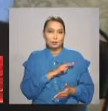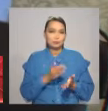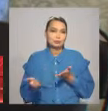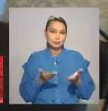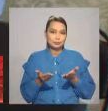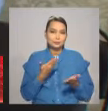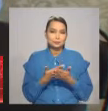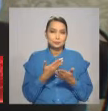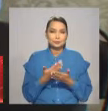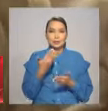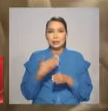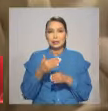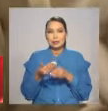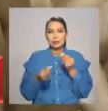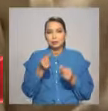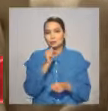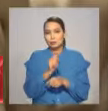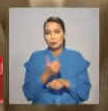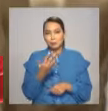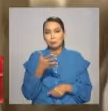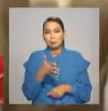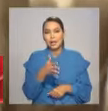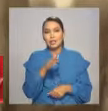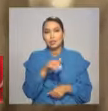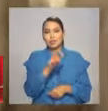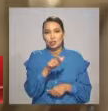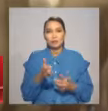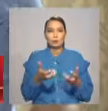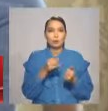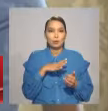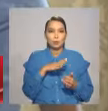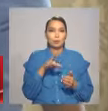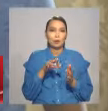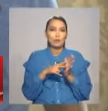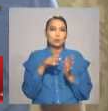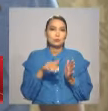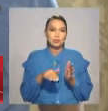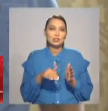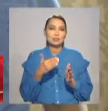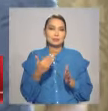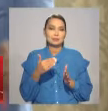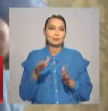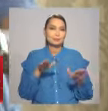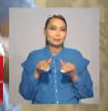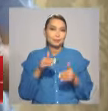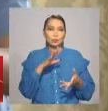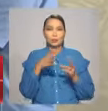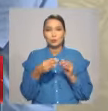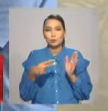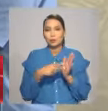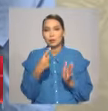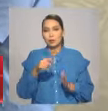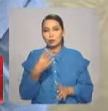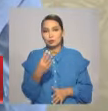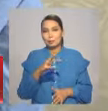отсрочку платежей по кредитам получили 5 тысяч человек по 8 800 займам. Их общая сумма составила более 1